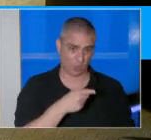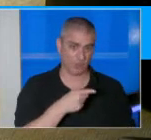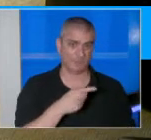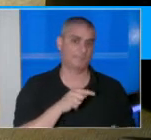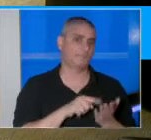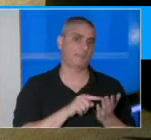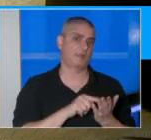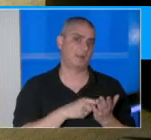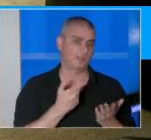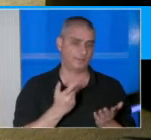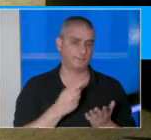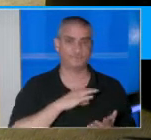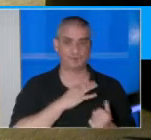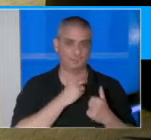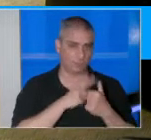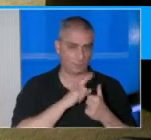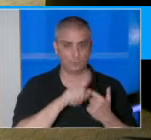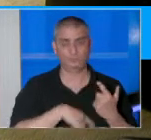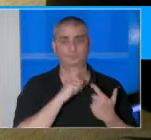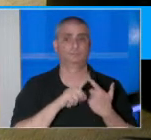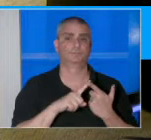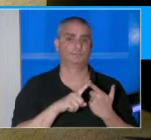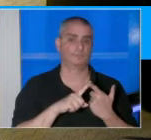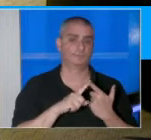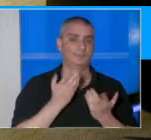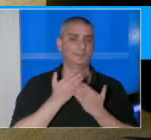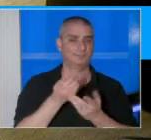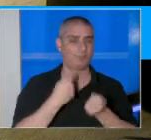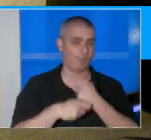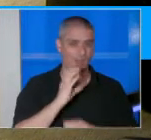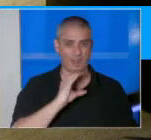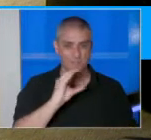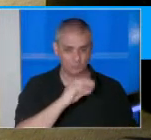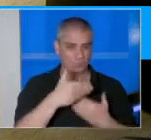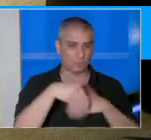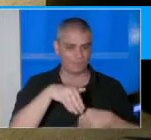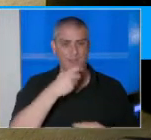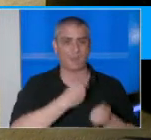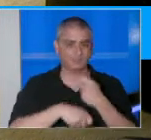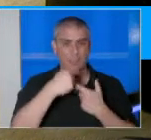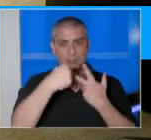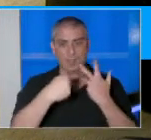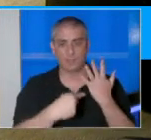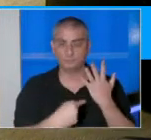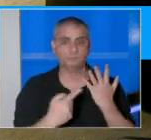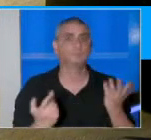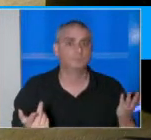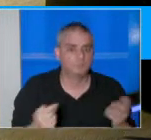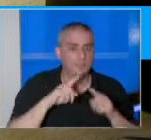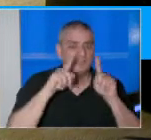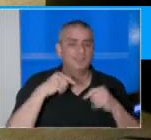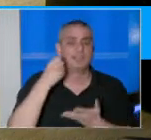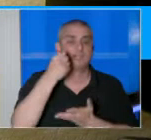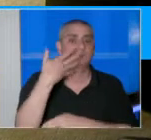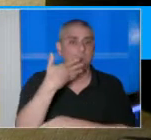הן מבחינת הבריאות והן מבחינת סיוע למשק, למובטלים, לעסקים ועוד, אזי מסגרת